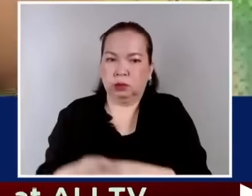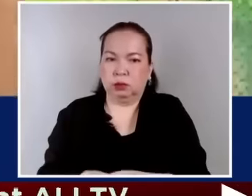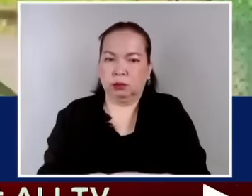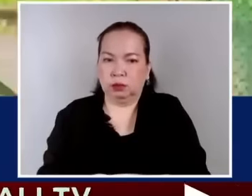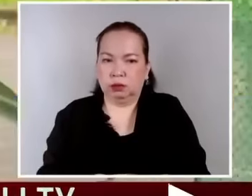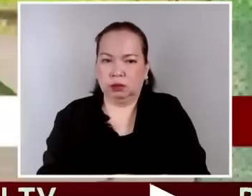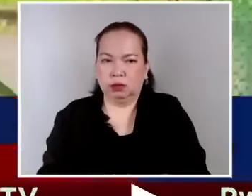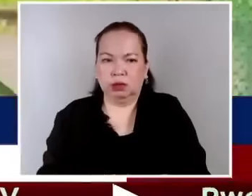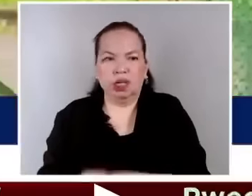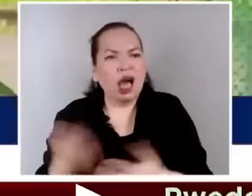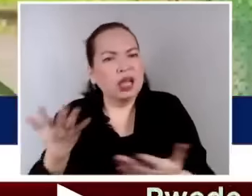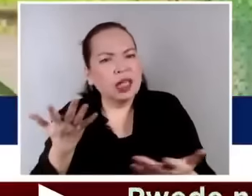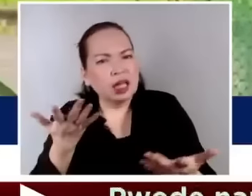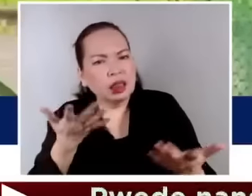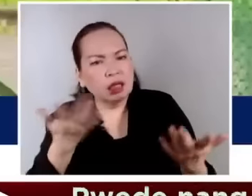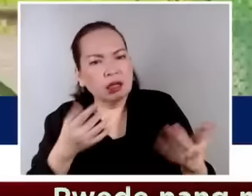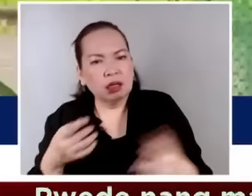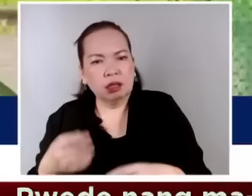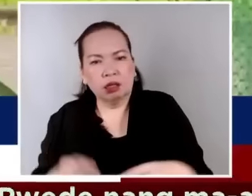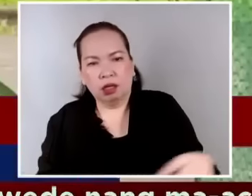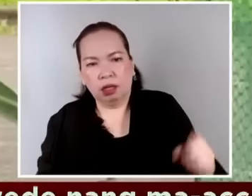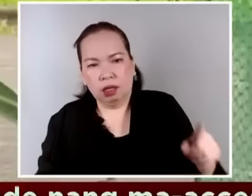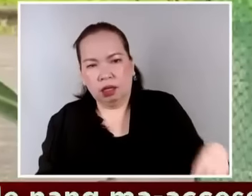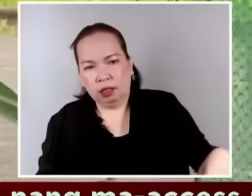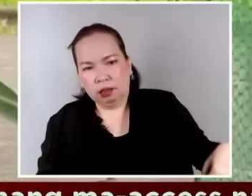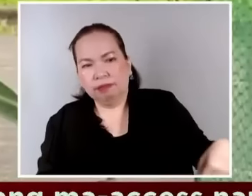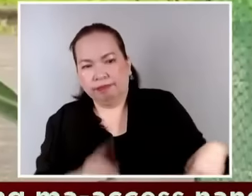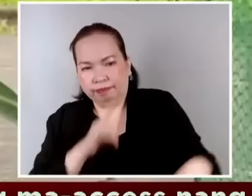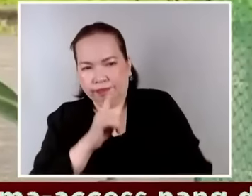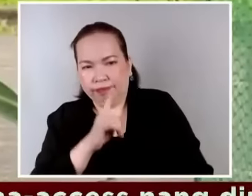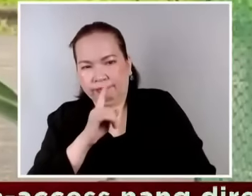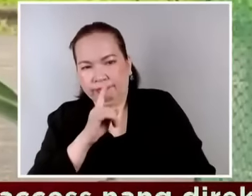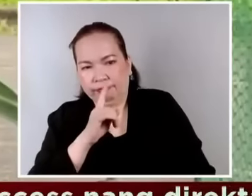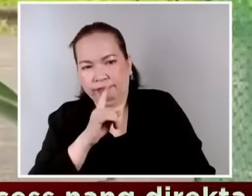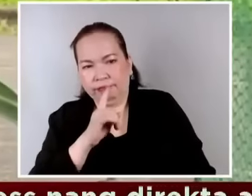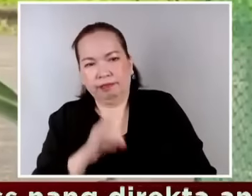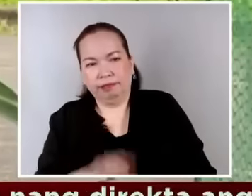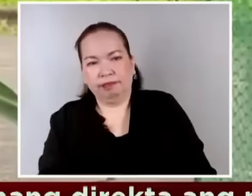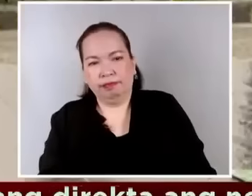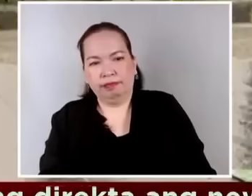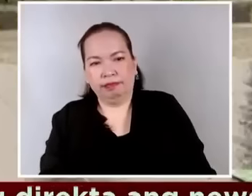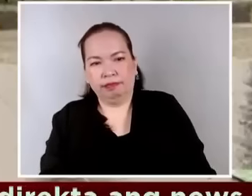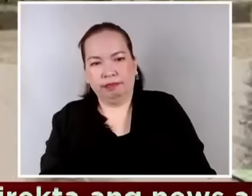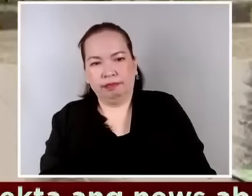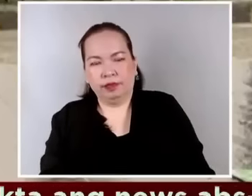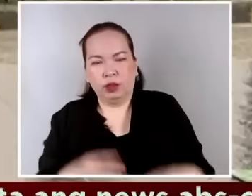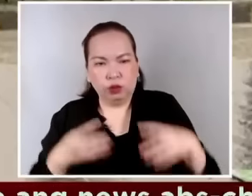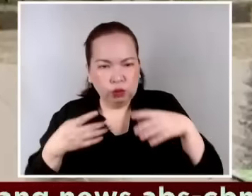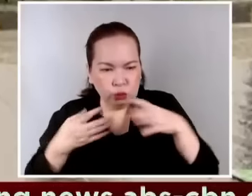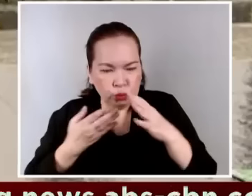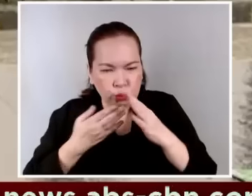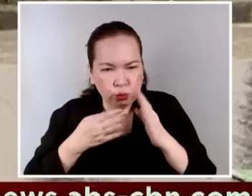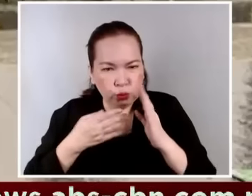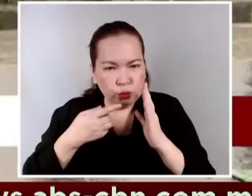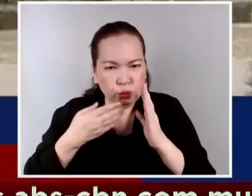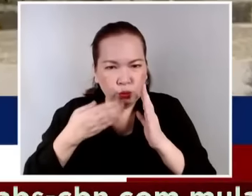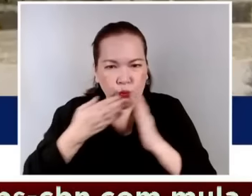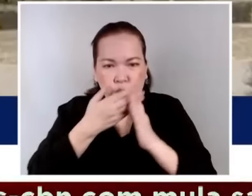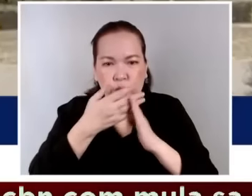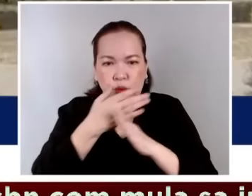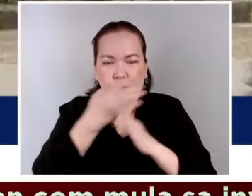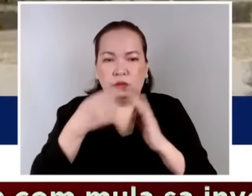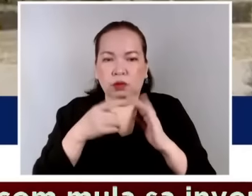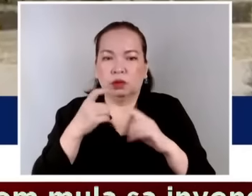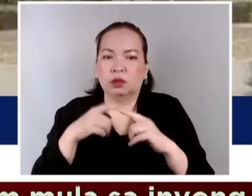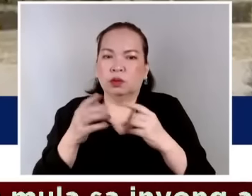mo? Ito po. Ay. True and true. Basa po dun sa ano ko, parang konti na